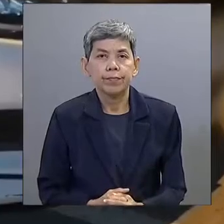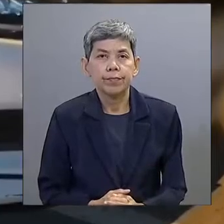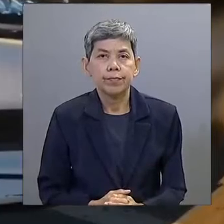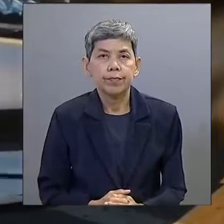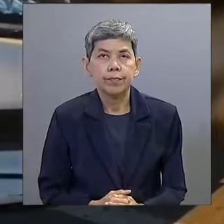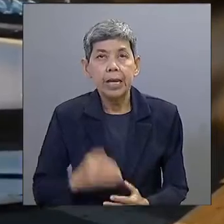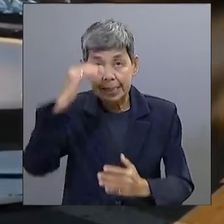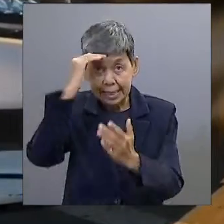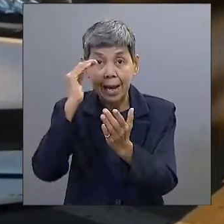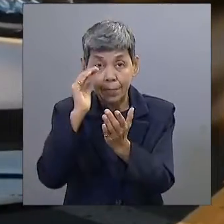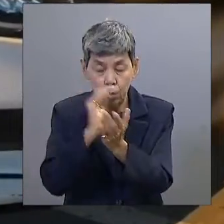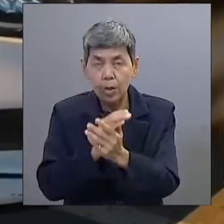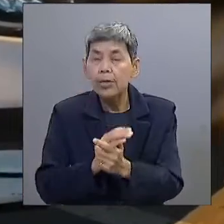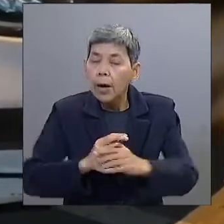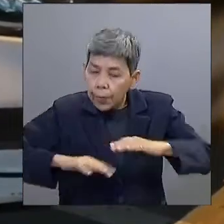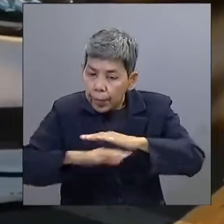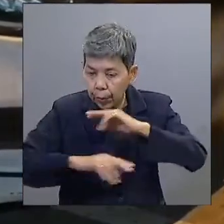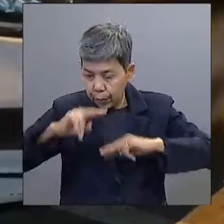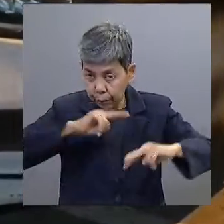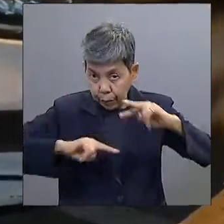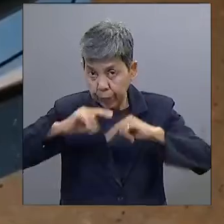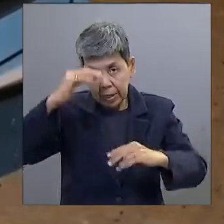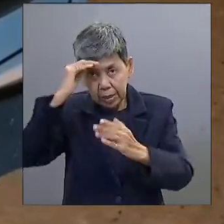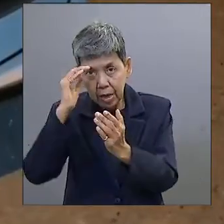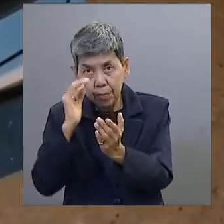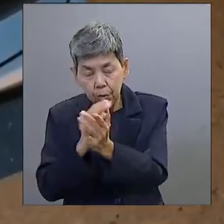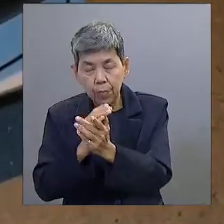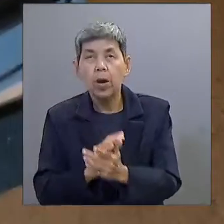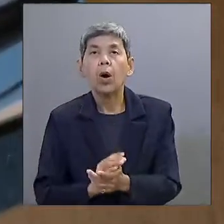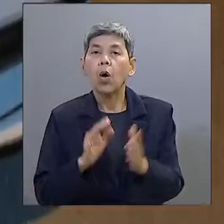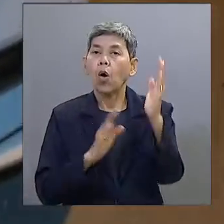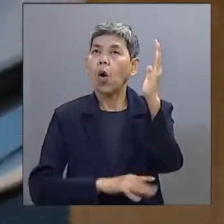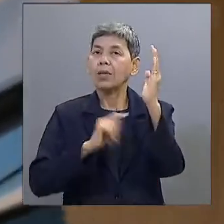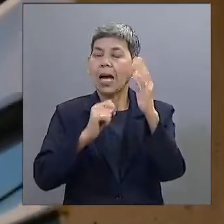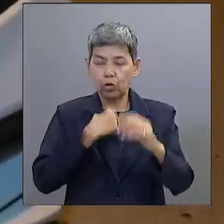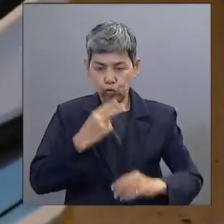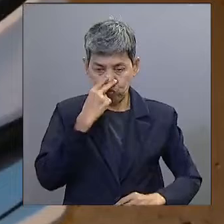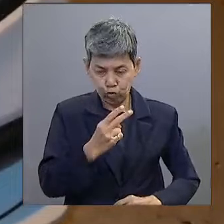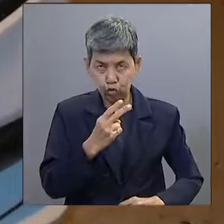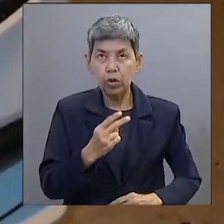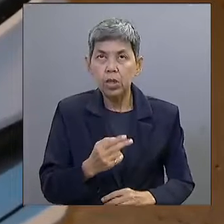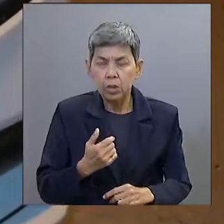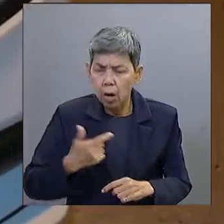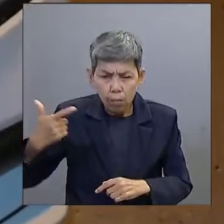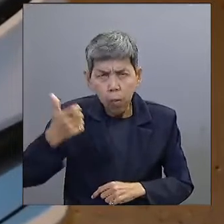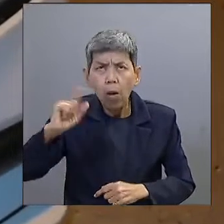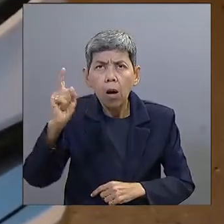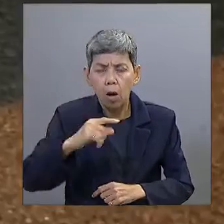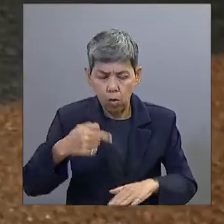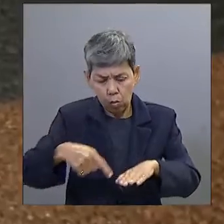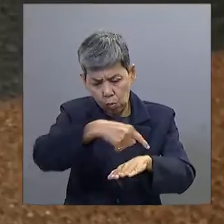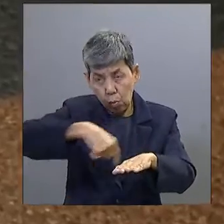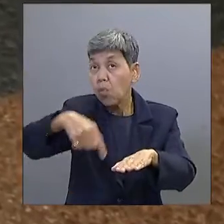ตำรวจกองพิสูจน์หลักฐานและตำรวจภูธรวังวิเศษจังหวัดตรังไปตรวจสอบวิถีกระสุนบริเวณตัว